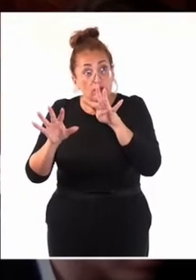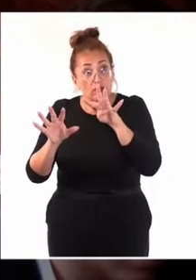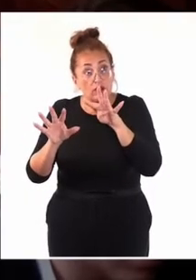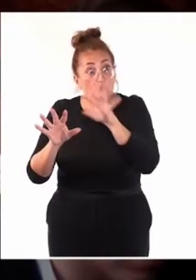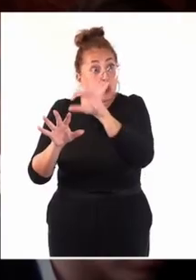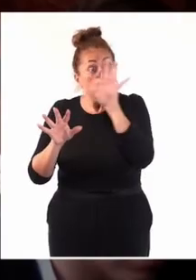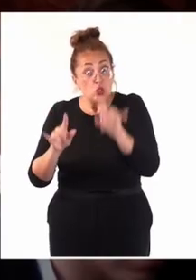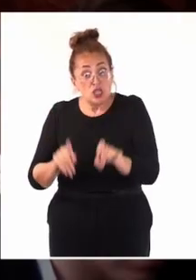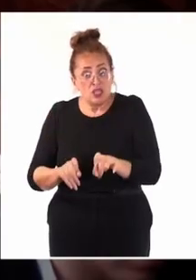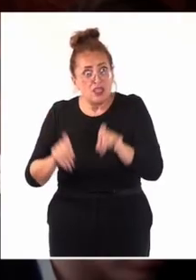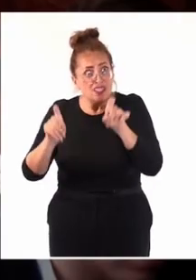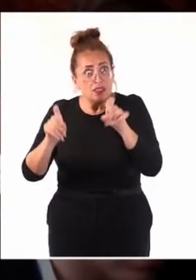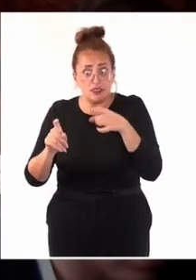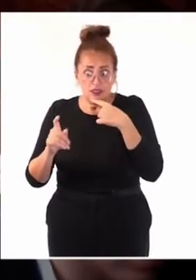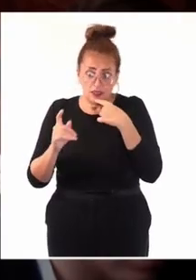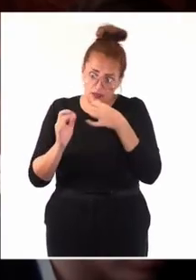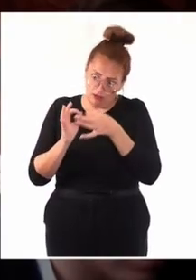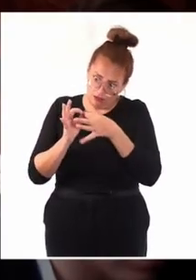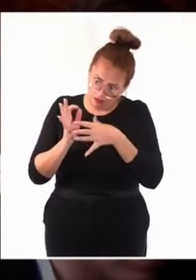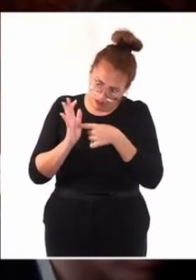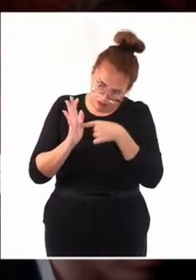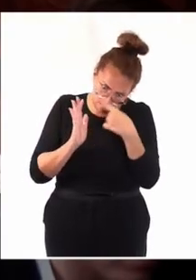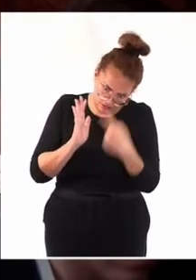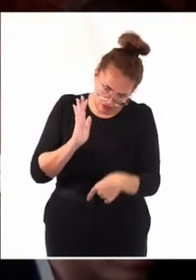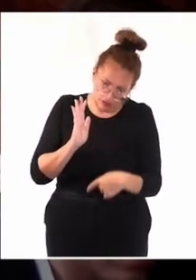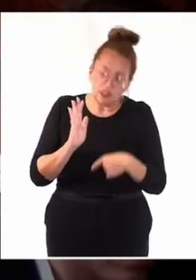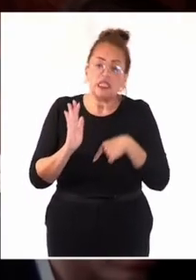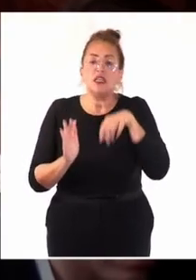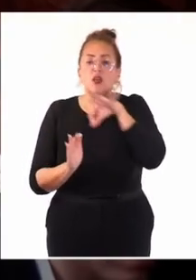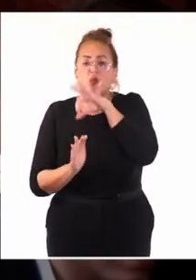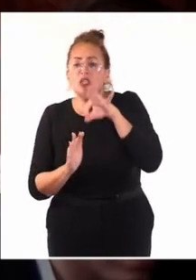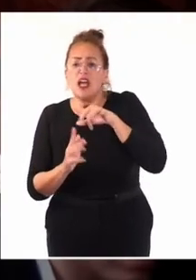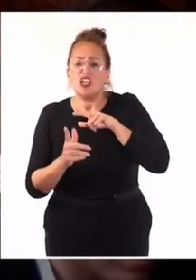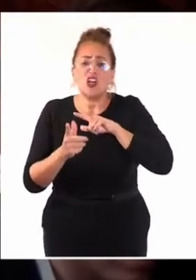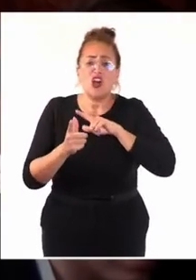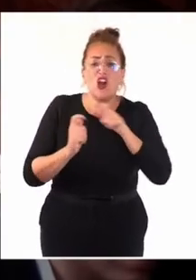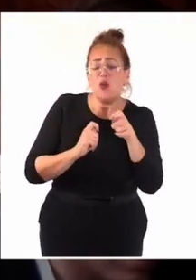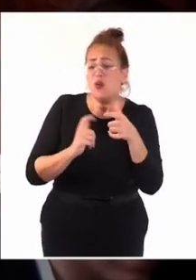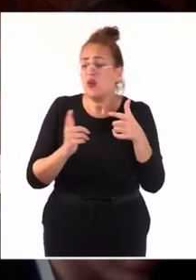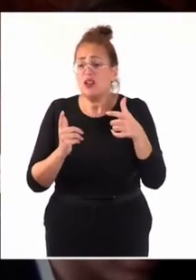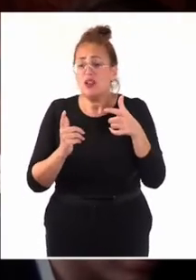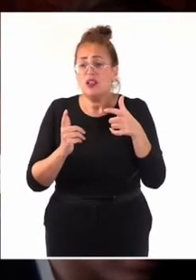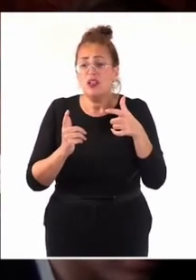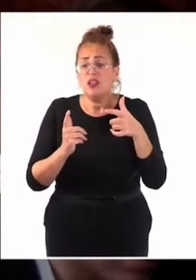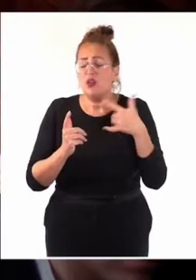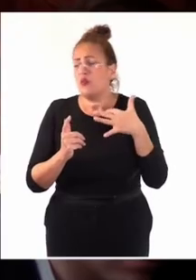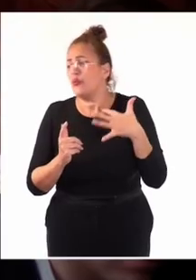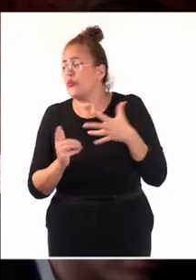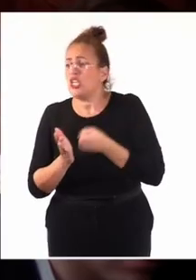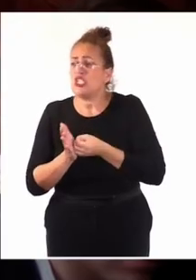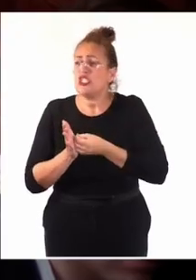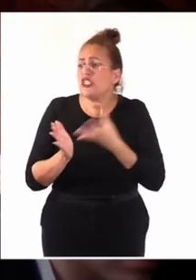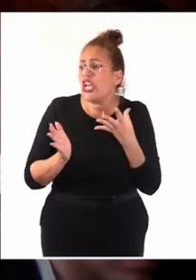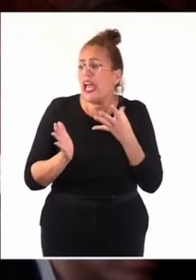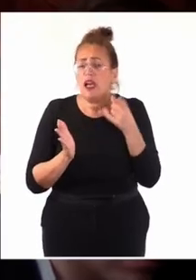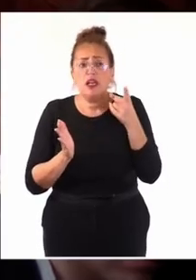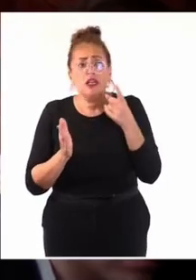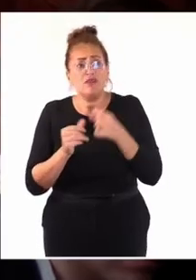Vous vous plaignez de la hausse des taux d'intérêt, mais vous continuez d'emprunter au lieu de faire des